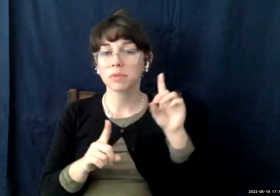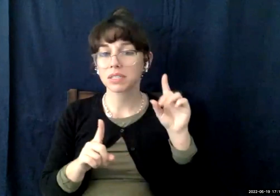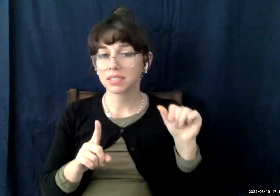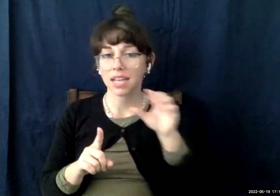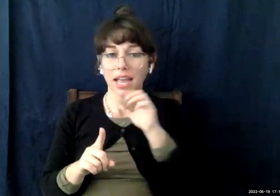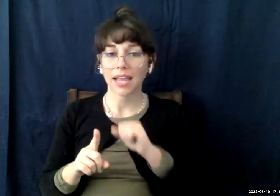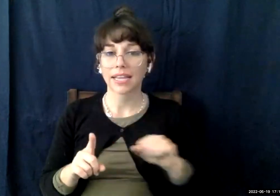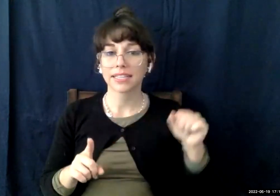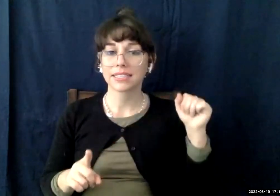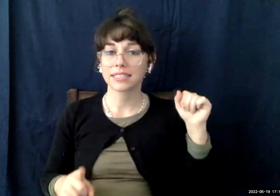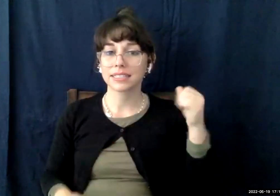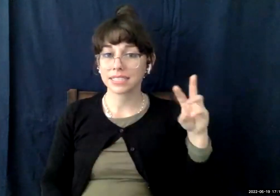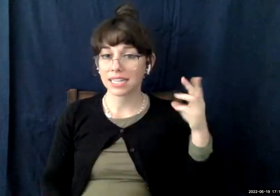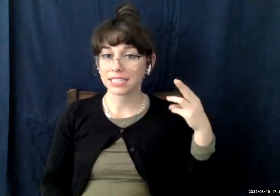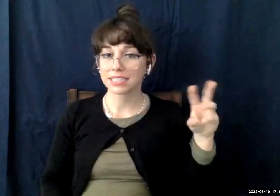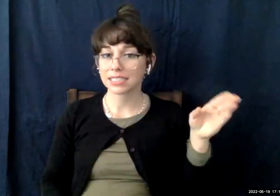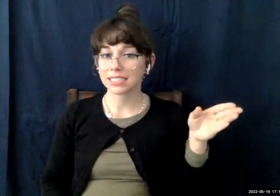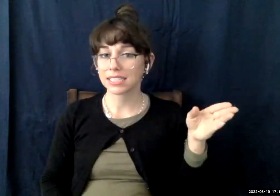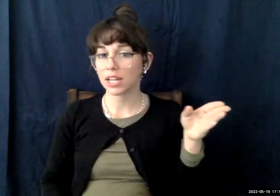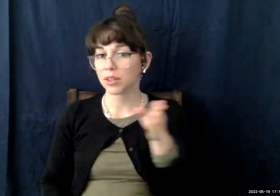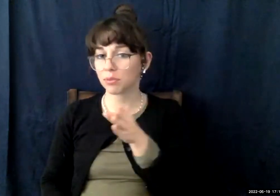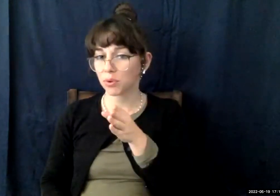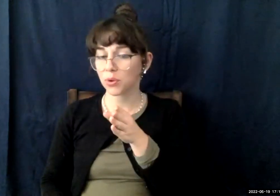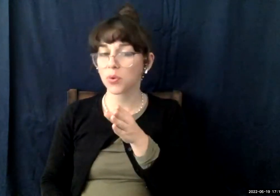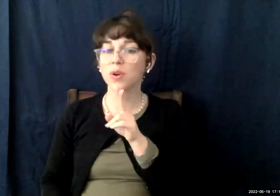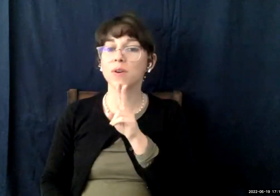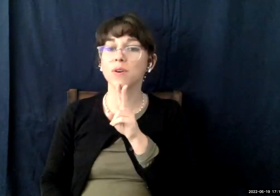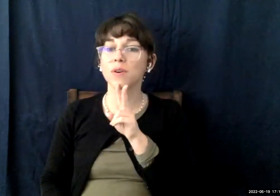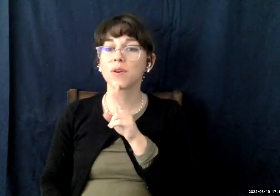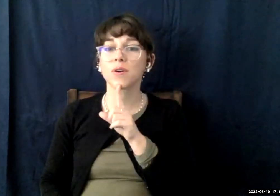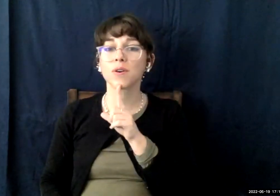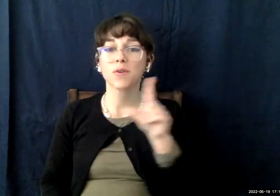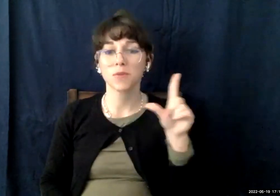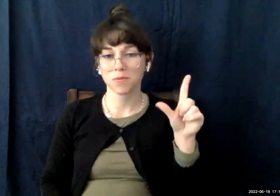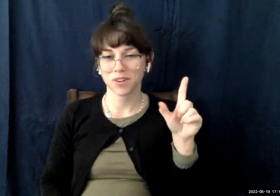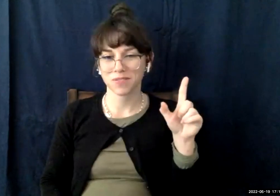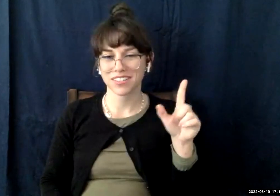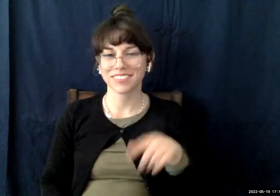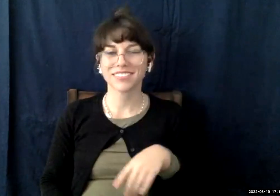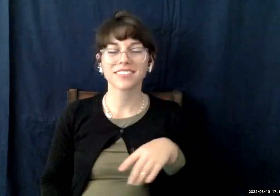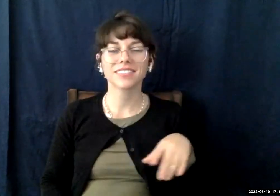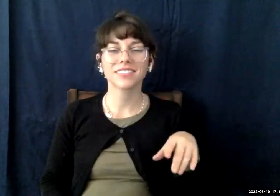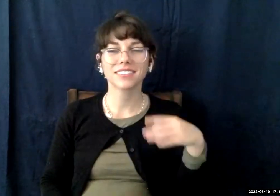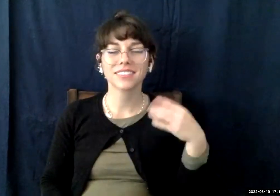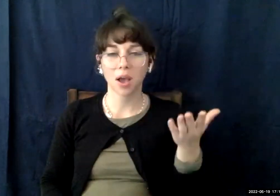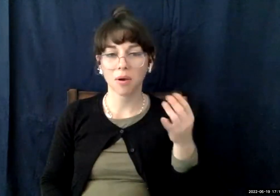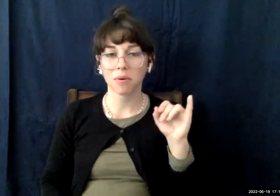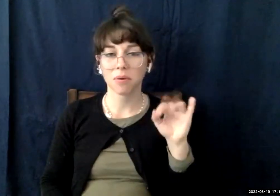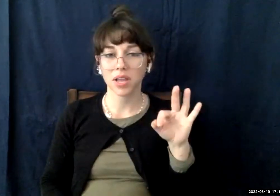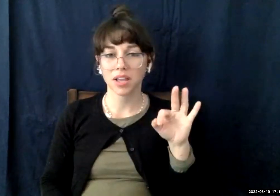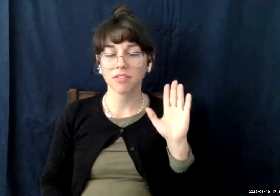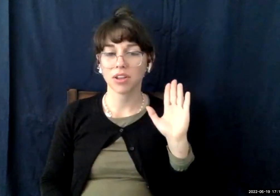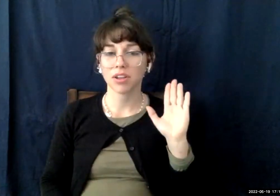ages 16 through 21 years of age. And so, if your